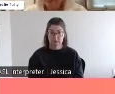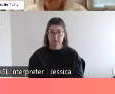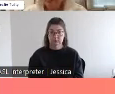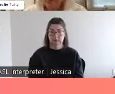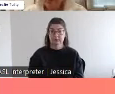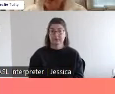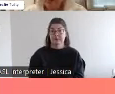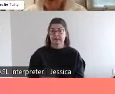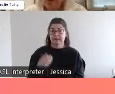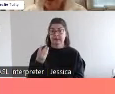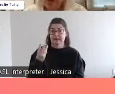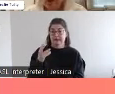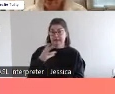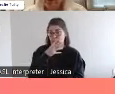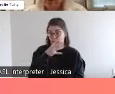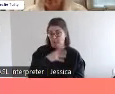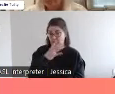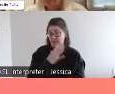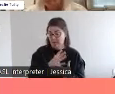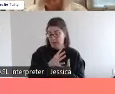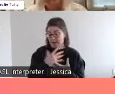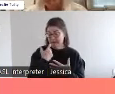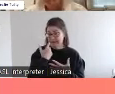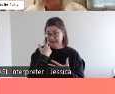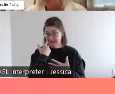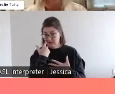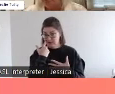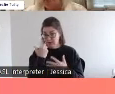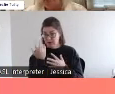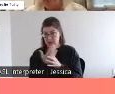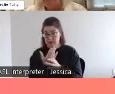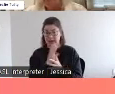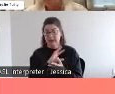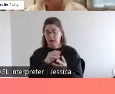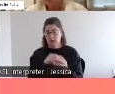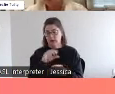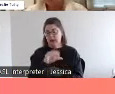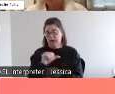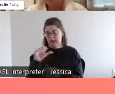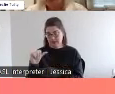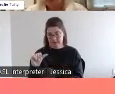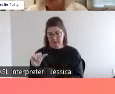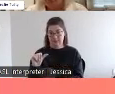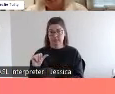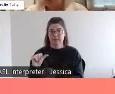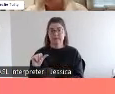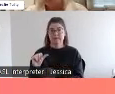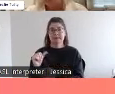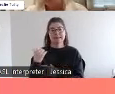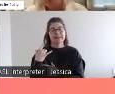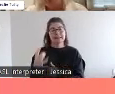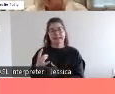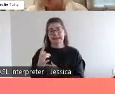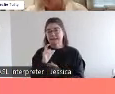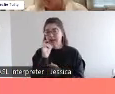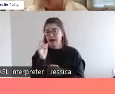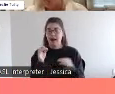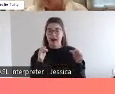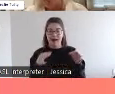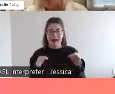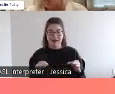16 femmes ont parlé d'intervention en toxicomanie. Cela inclut aussi les alcooliques anonymes.